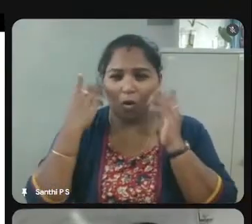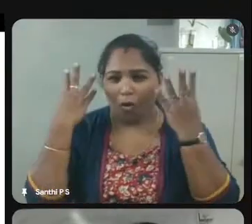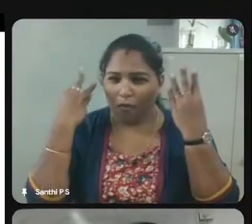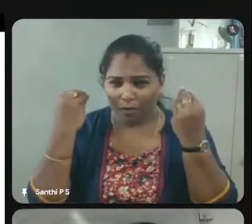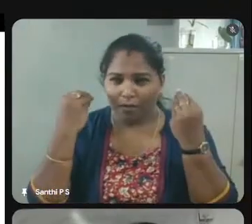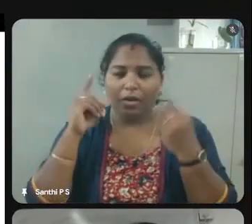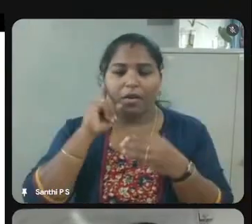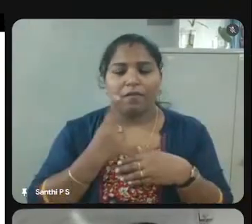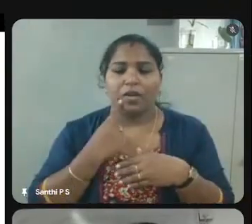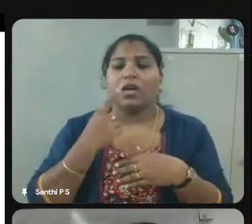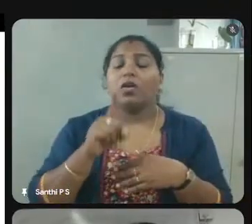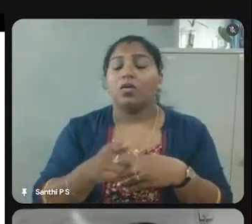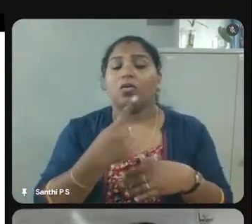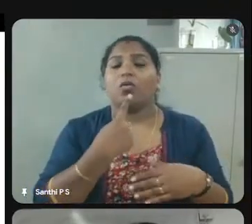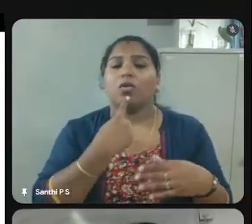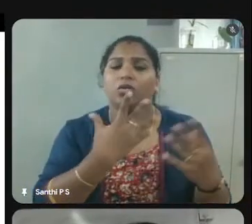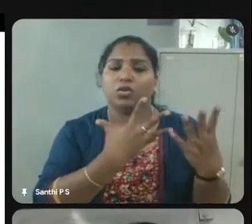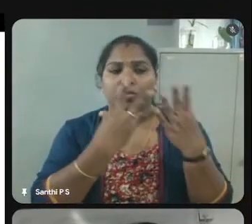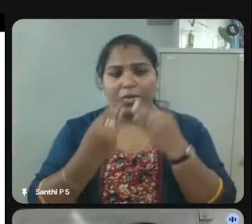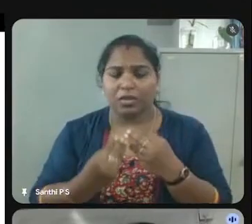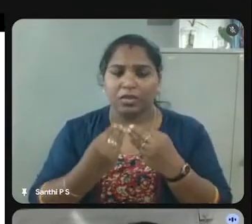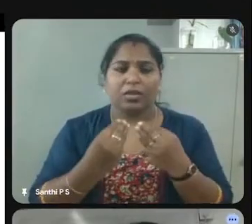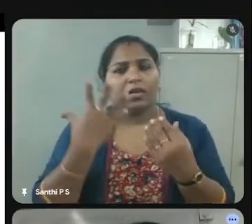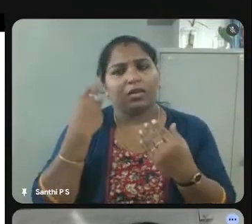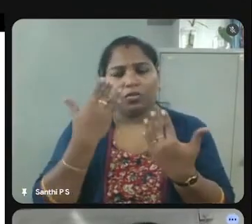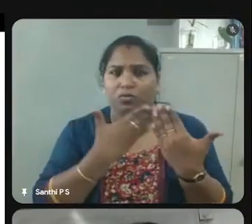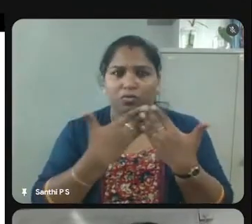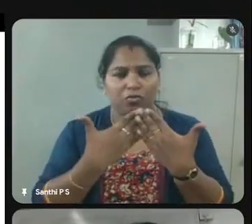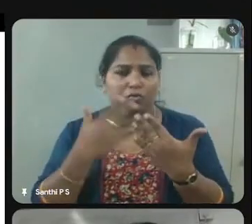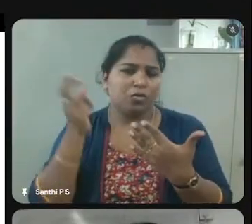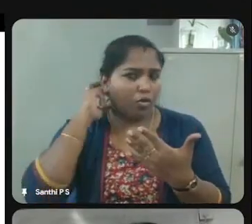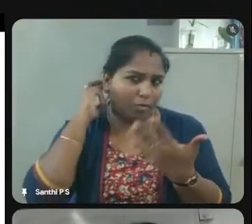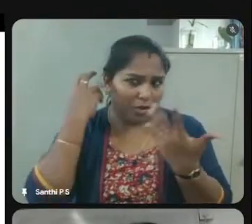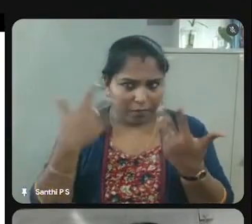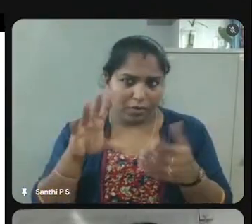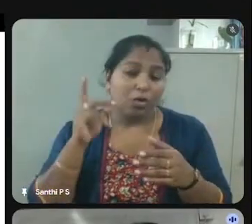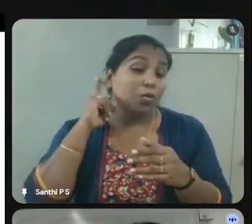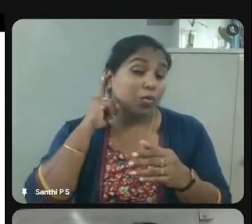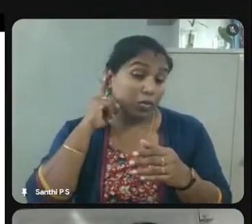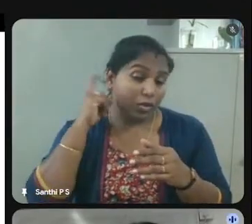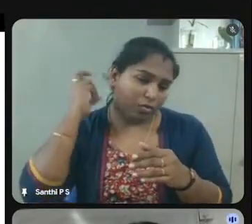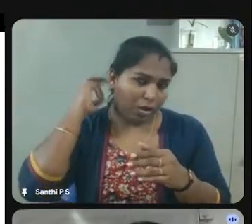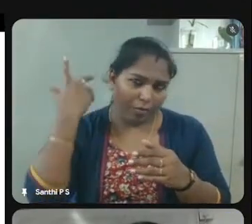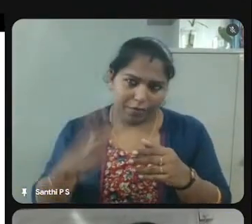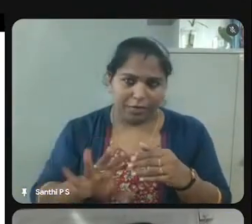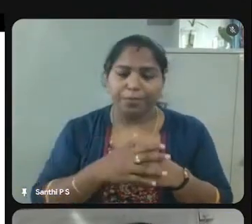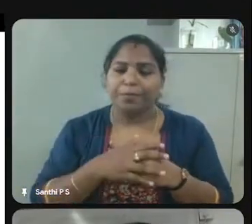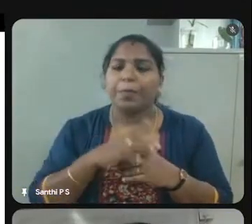to 10 നോർമൽ സ്കൂളിലാണ് പഠിച്ചത്. കോക്ലിയർ ഇംപ്ലാന്റ് ചെയ്തിട്ടുണ്ട് ഒരു ചെവിയില്.